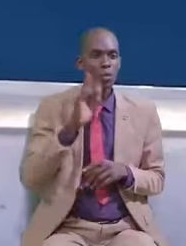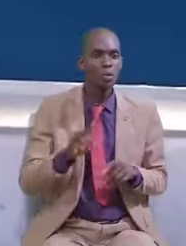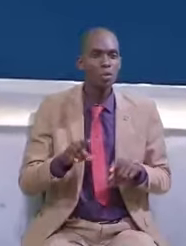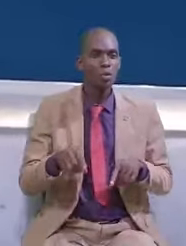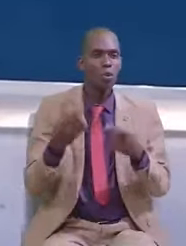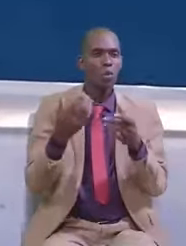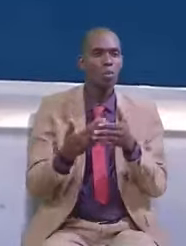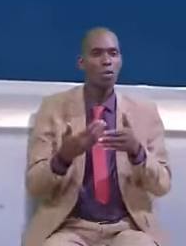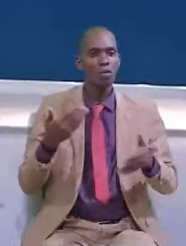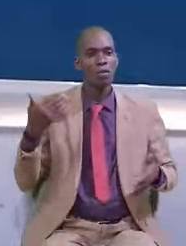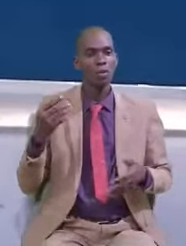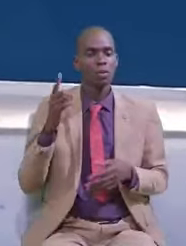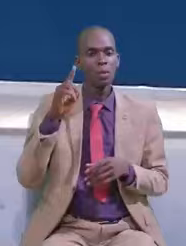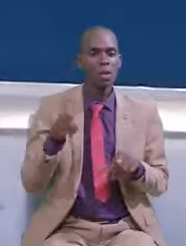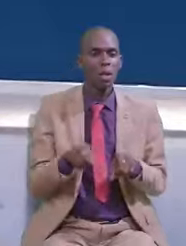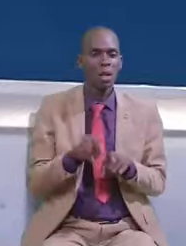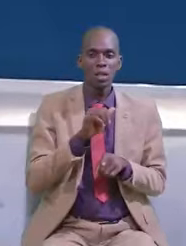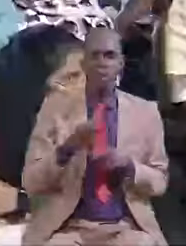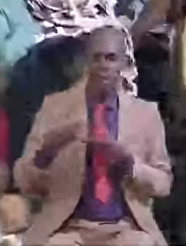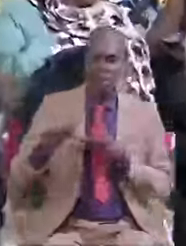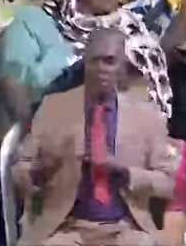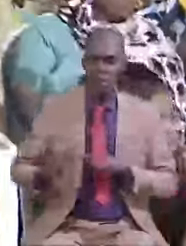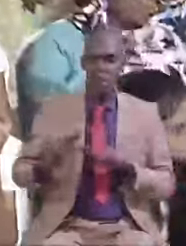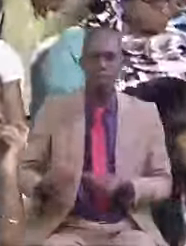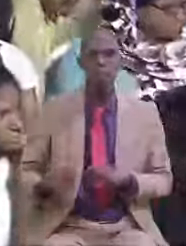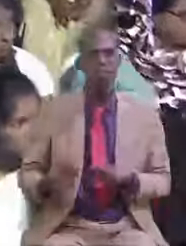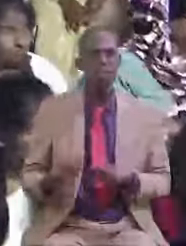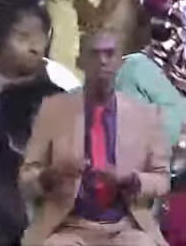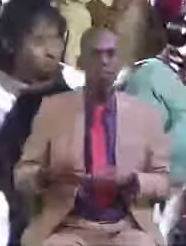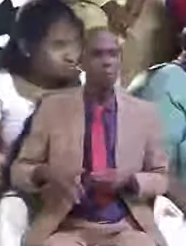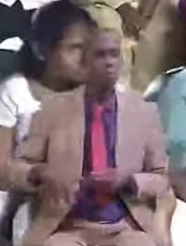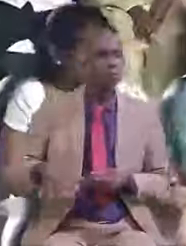Il s'est élevé devant lui comme une faible plante,